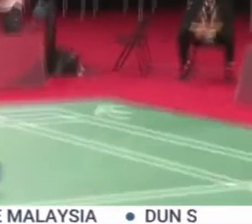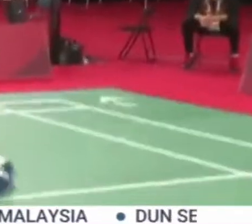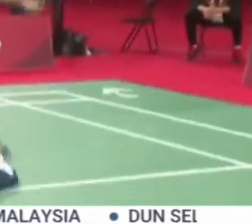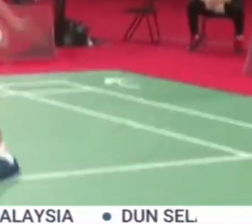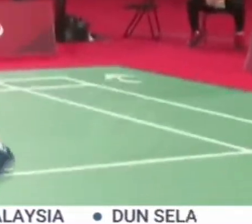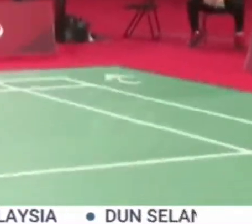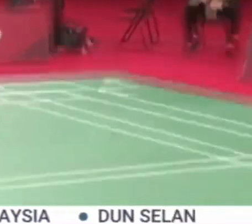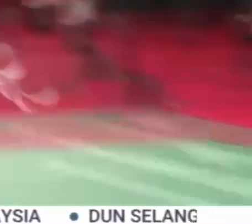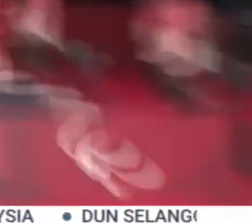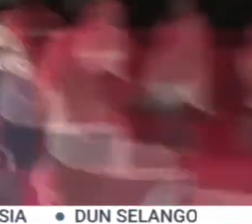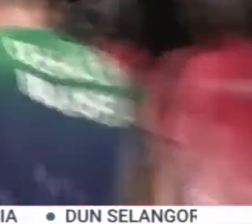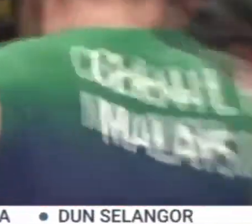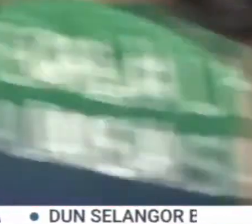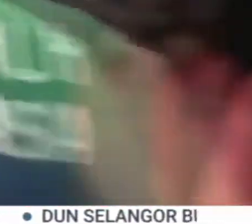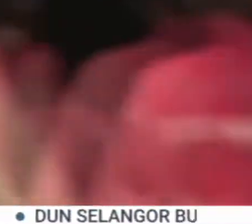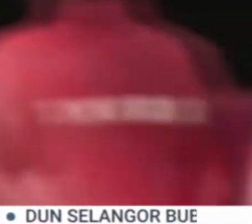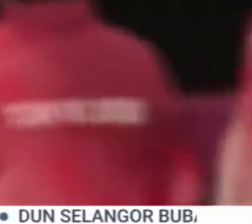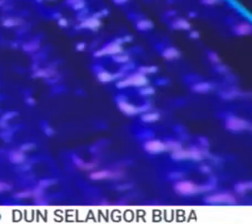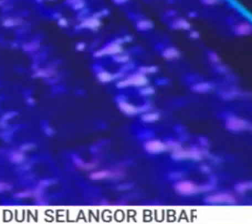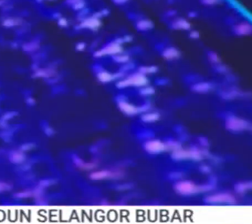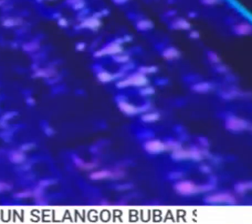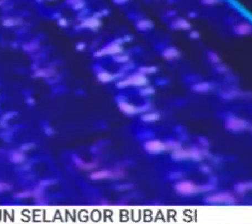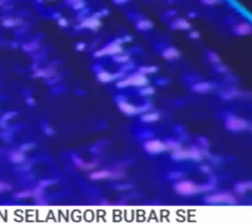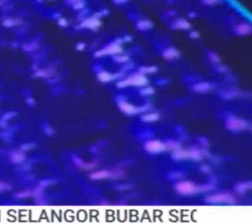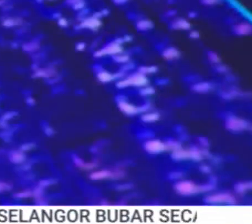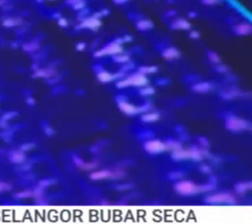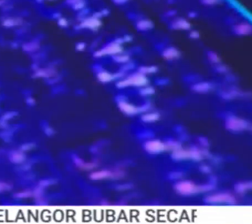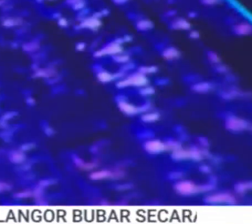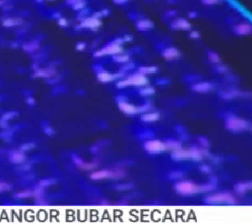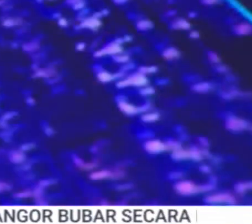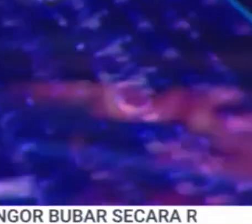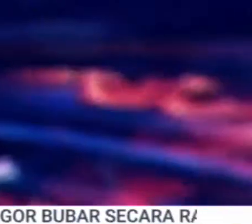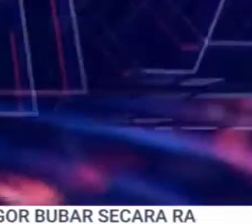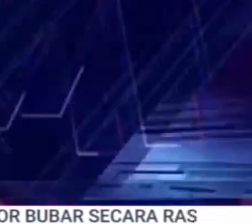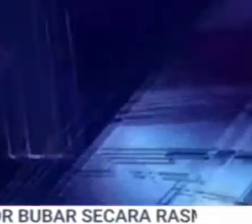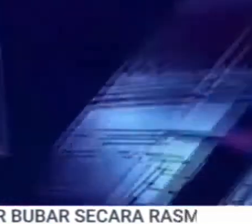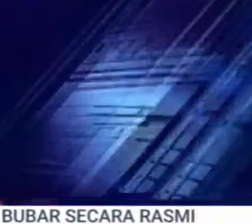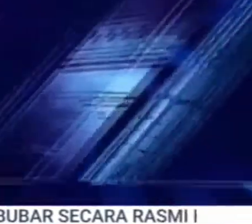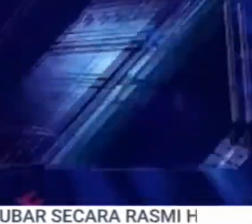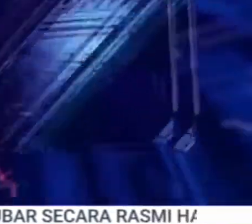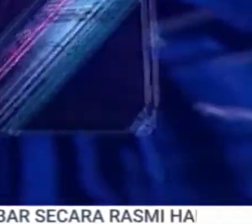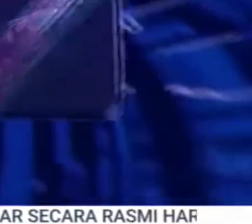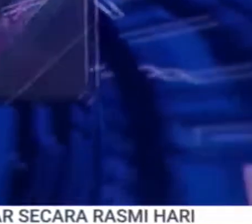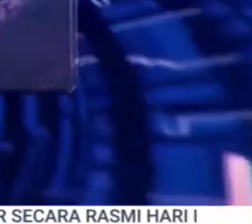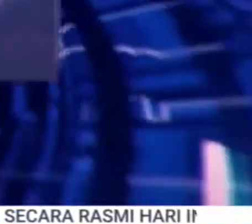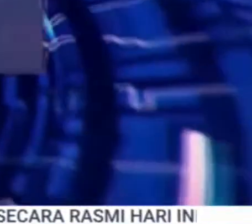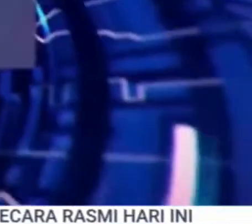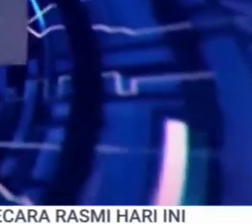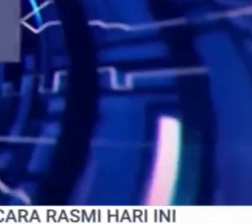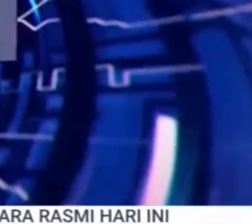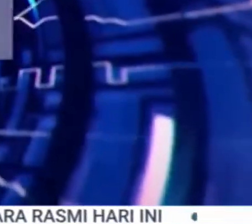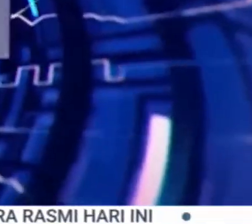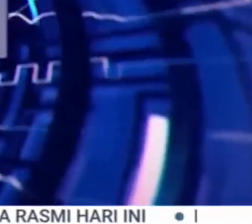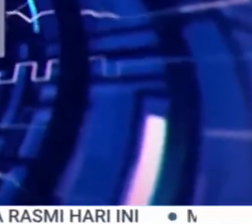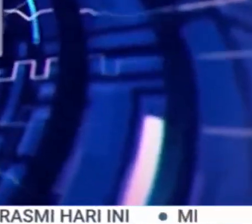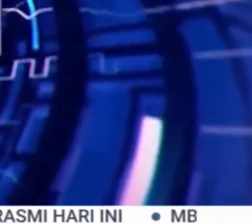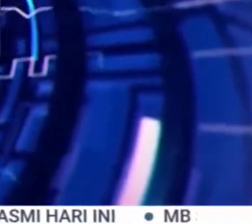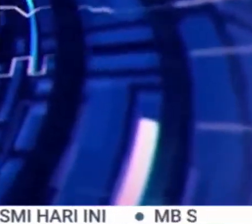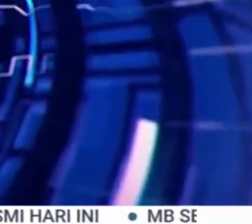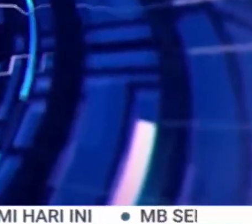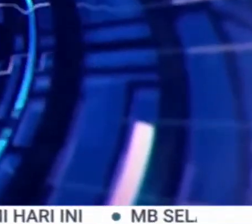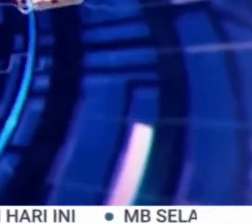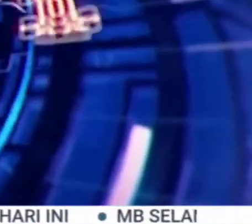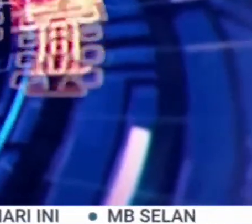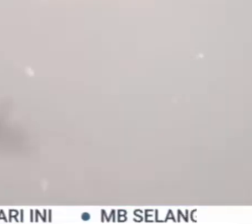Nak tengok pemain badminton baca berita, saksikan saya, Chia Lek Hau, dalam Stadium RTM 24 dan